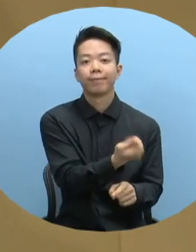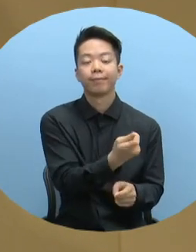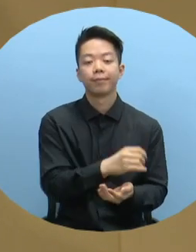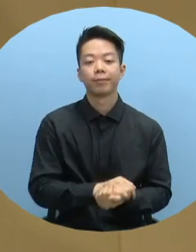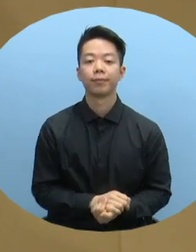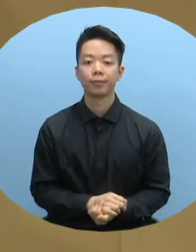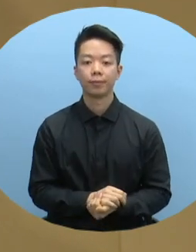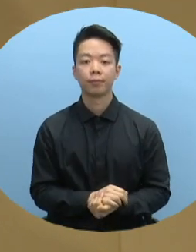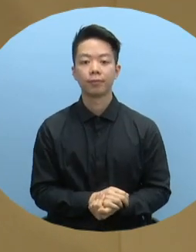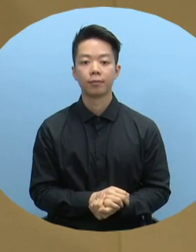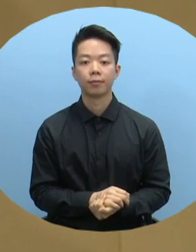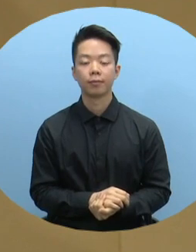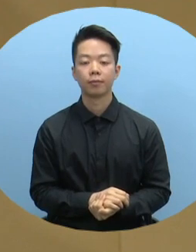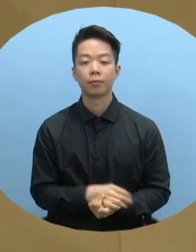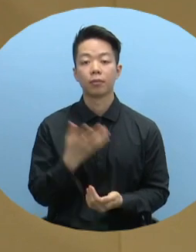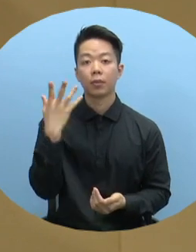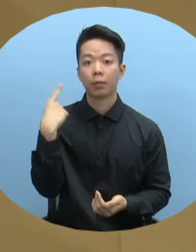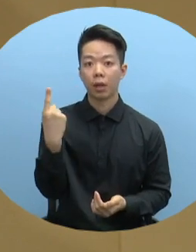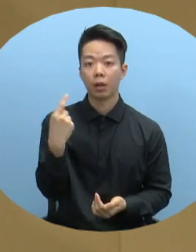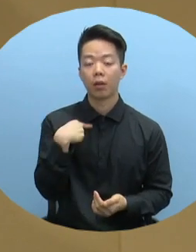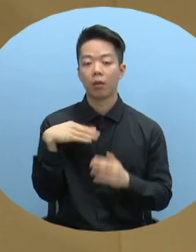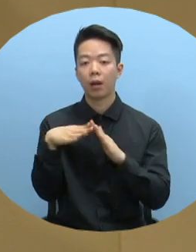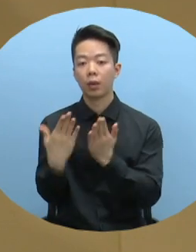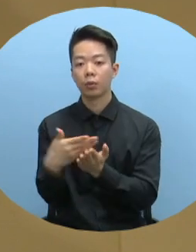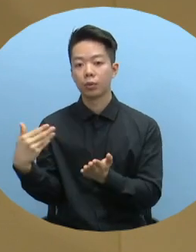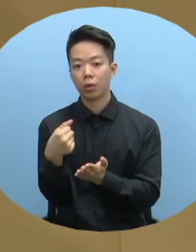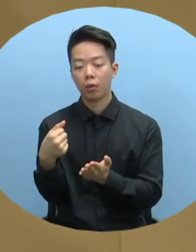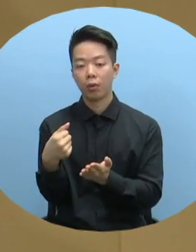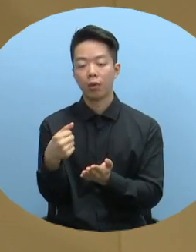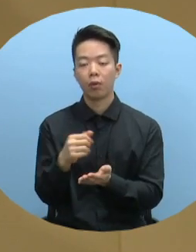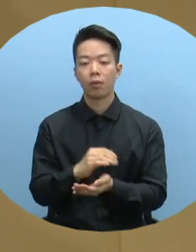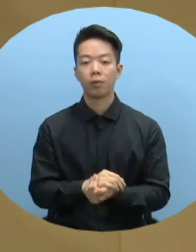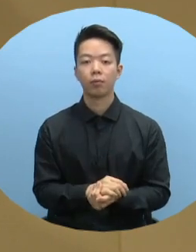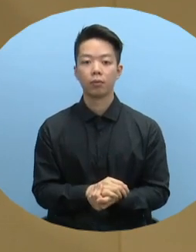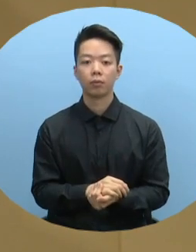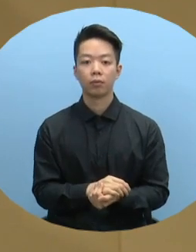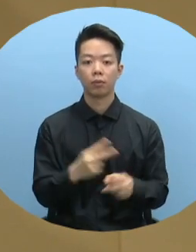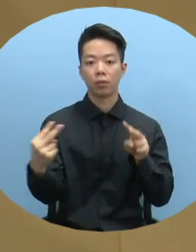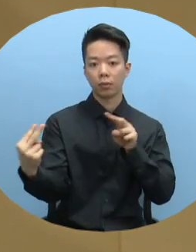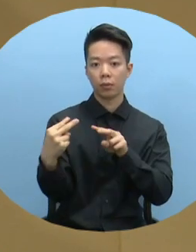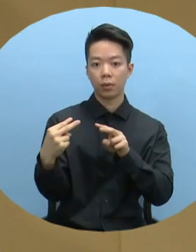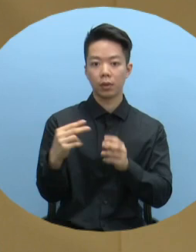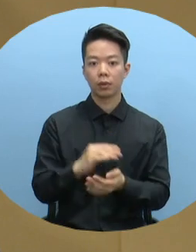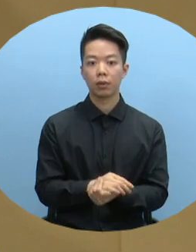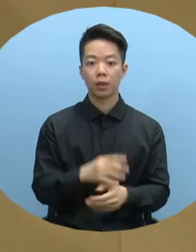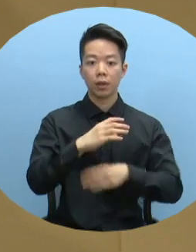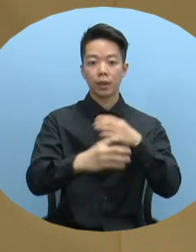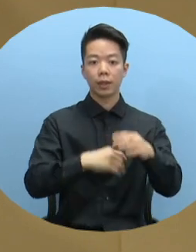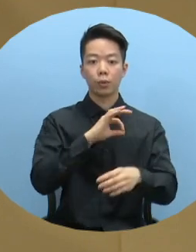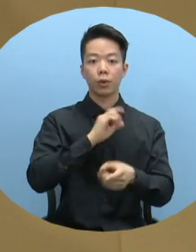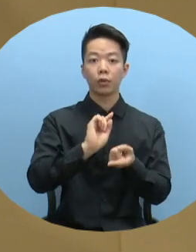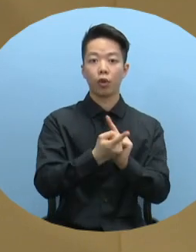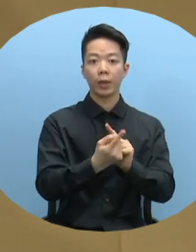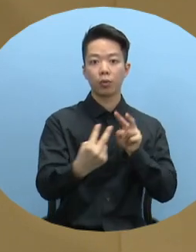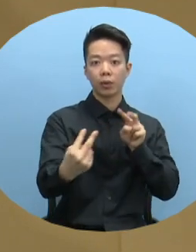容易做嘅。咁尋日我亦都見咗一啲校長啦，同埋一啲議會嘅代表